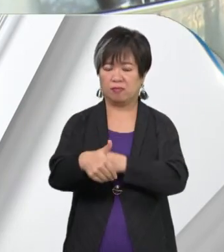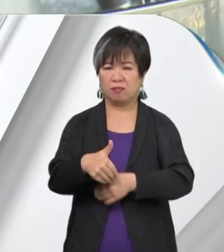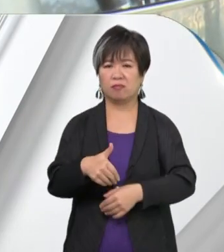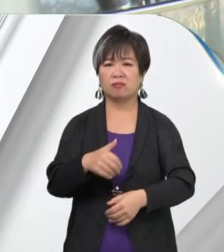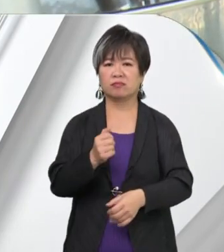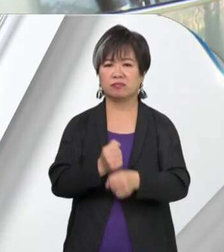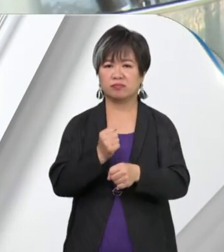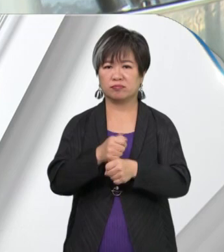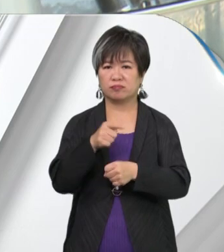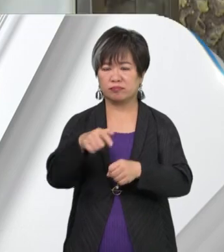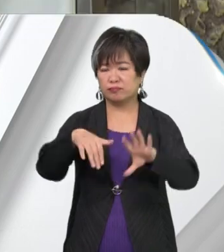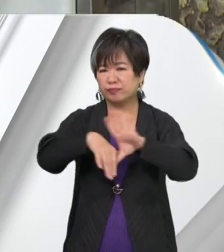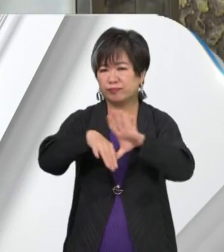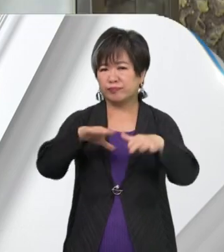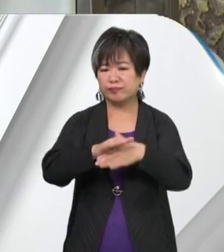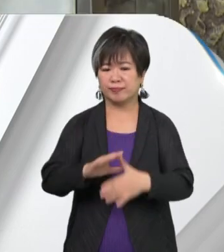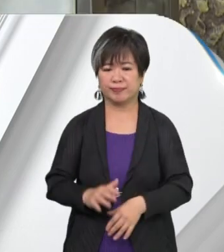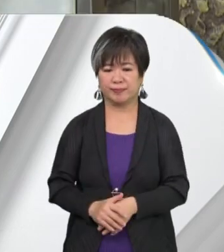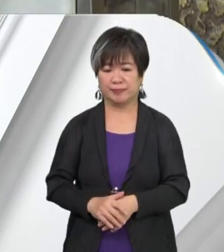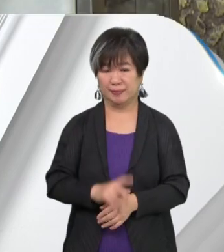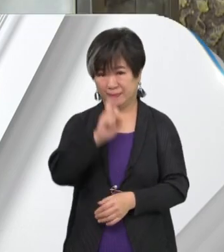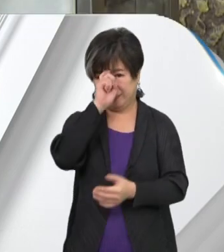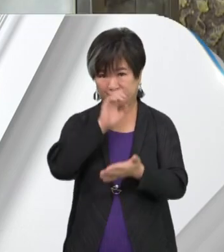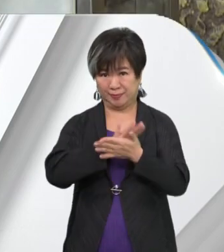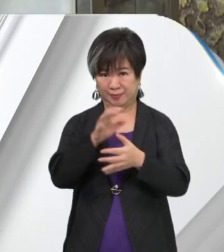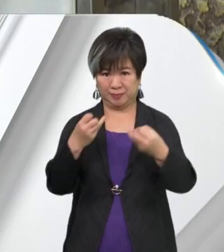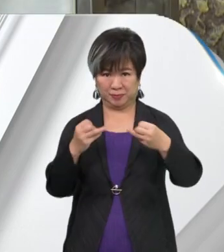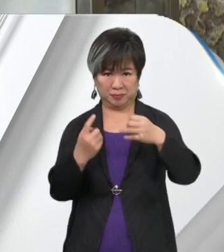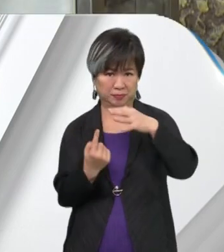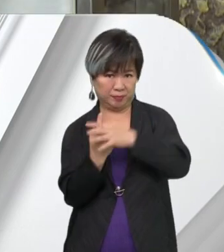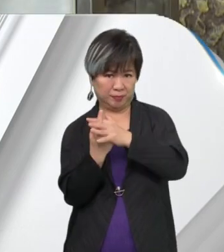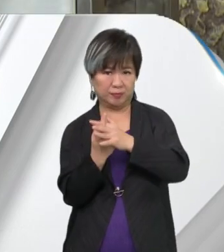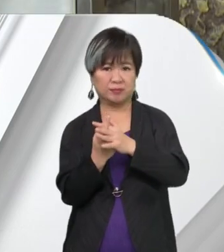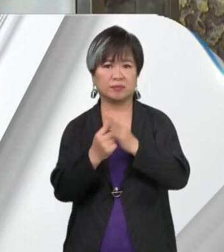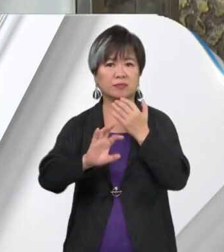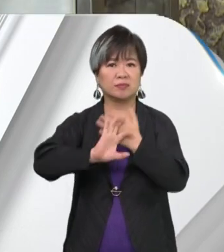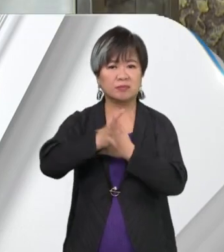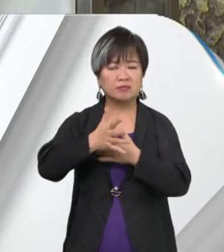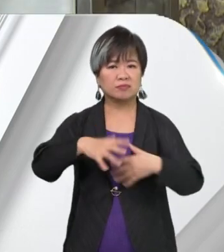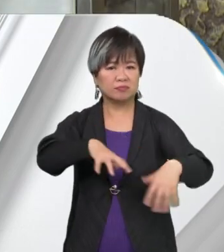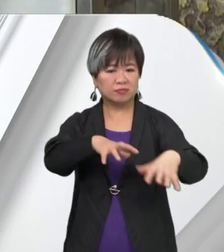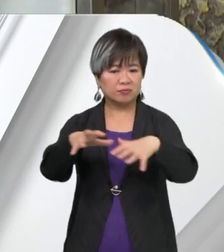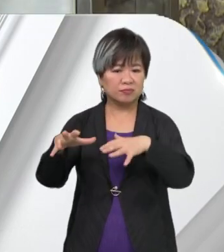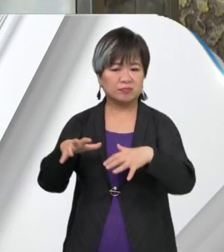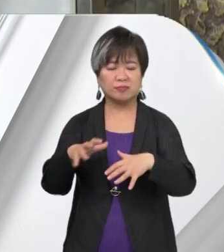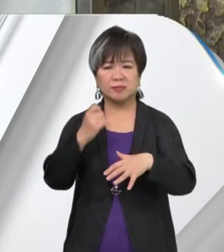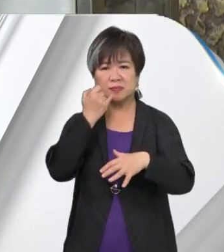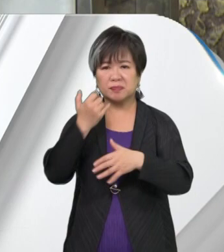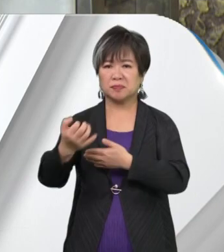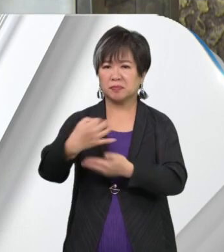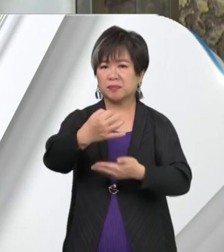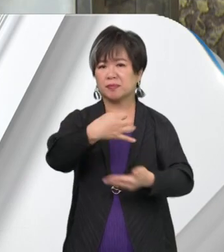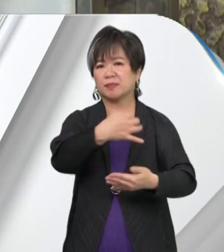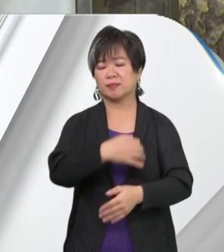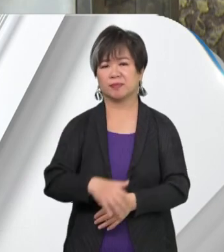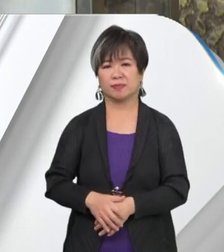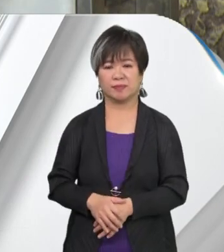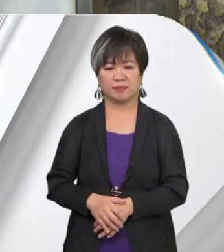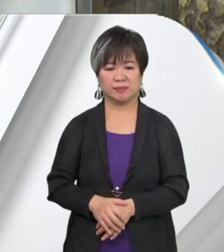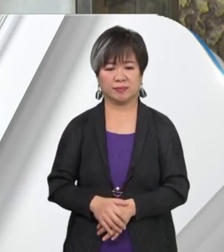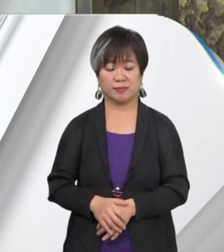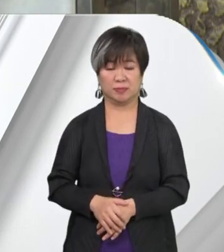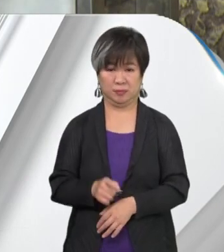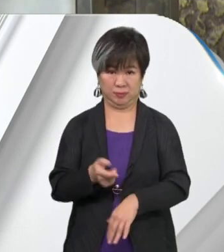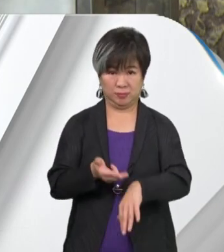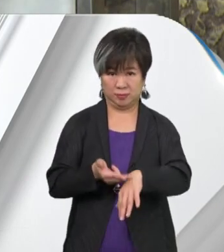化。 希望未来系要当好嘅先进市场，诶，你国外国际嘅部分做啲行销到国外去。当然，按个